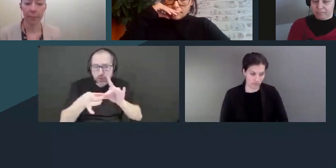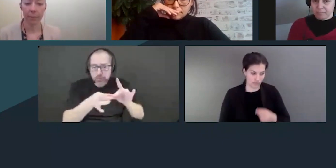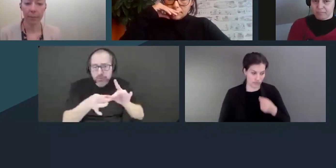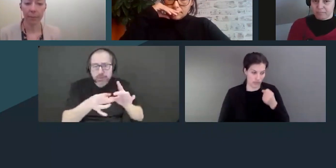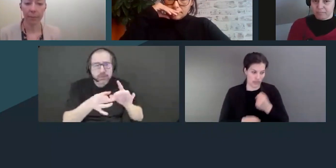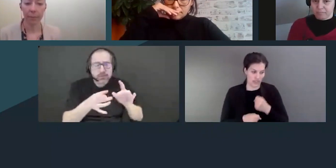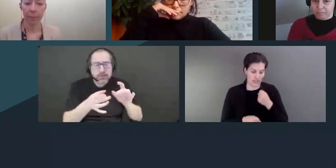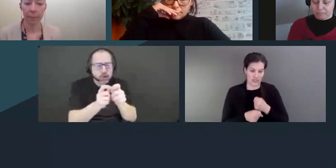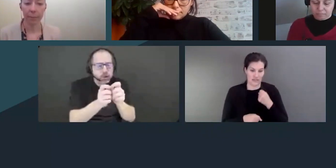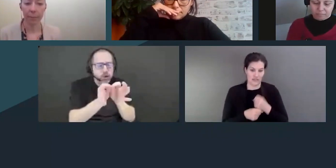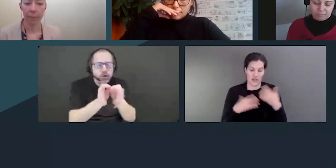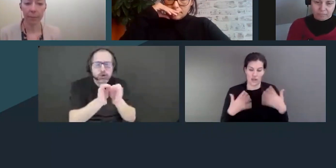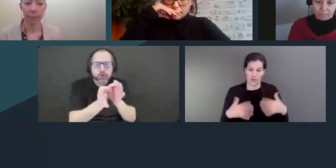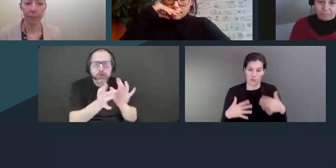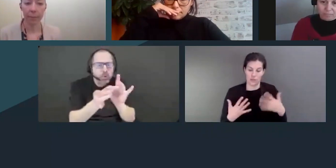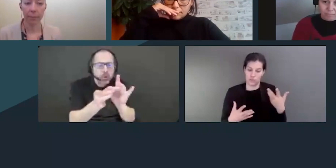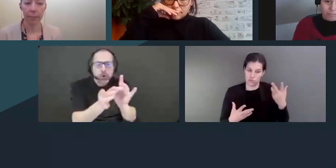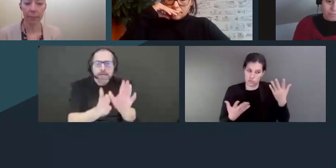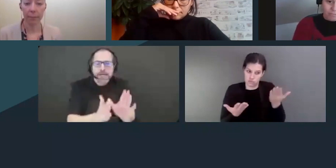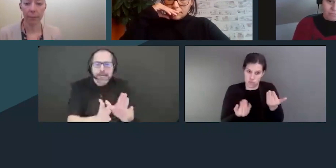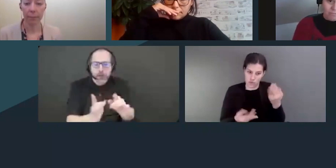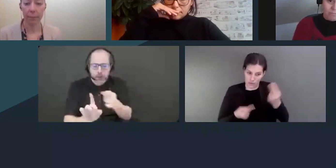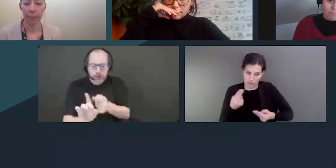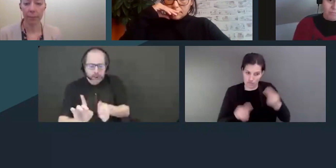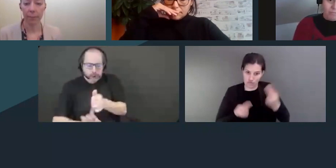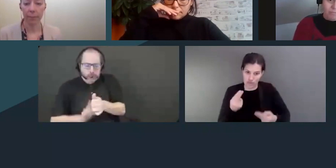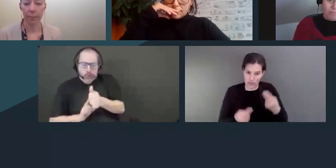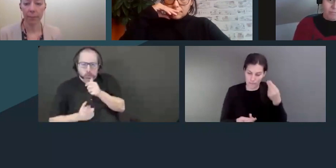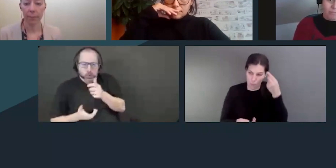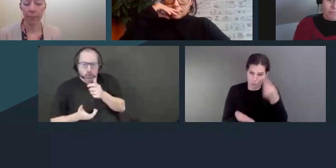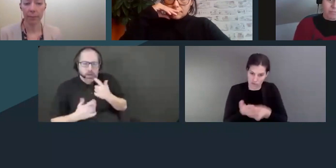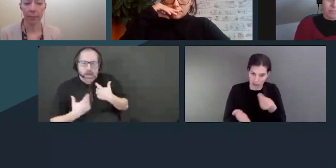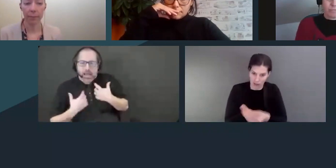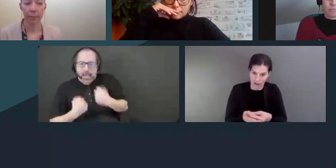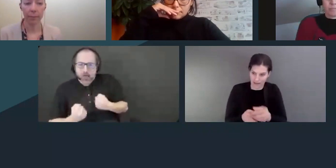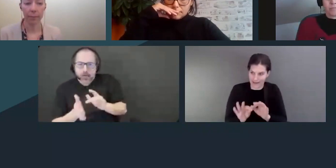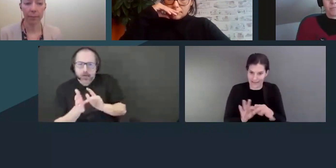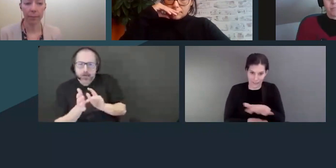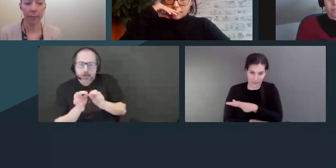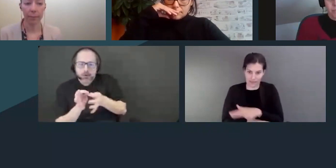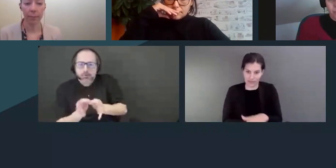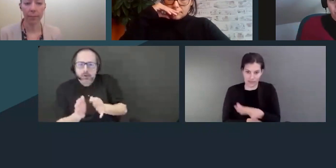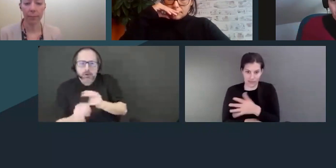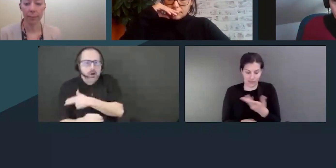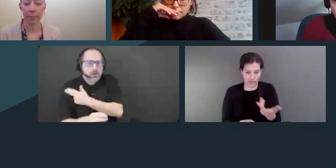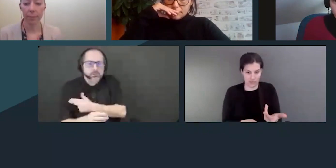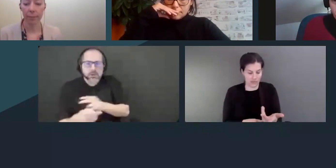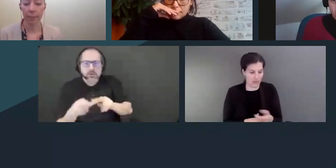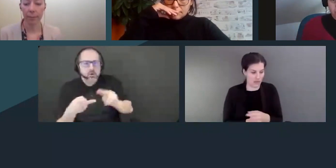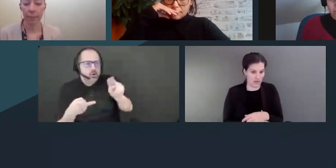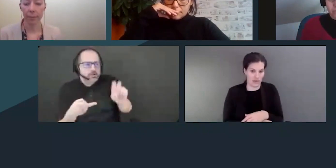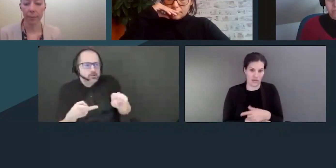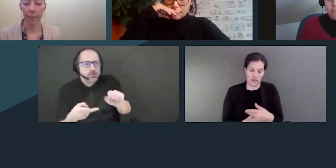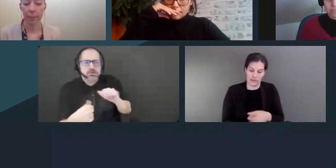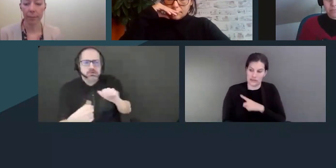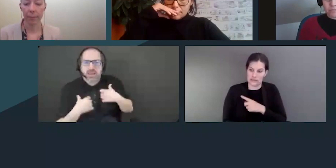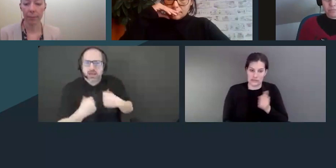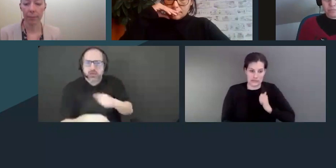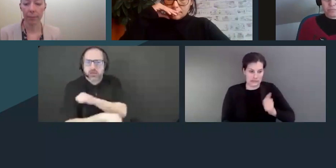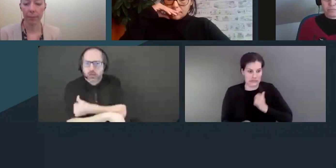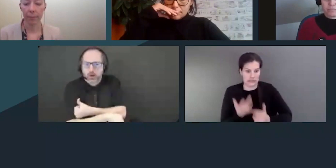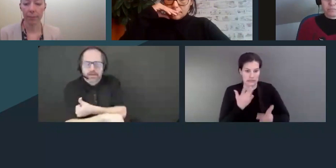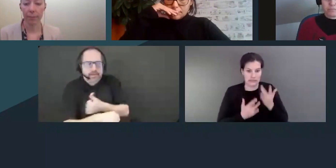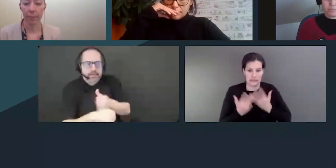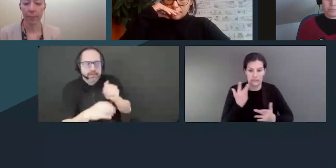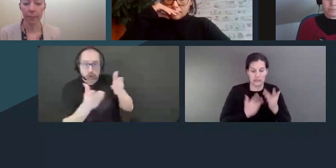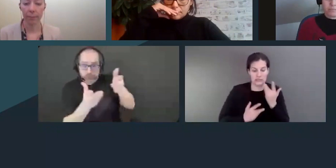pour tout ce qui concerne les services d'interprétation. Et donc, la Nouvelle-Écosse fournit les services. Elle a